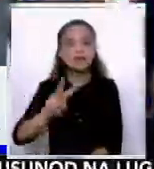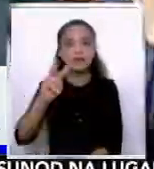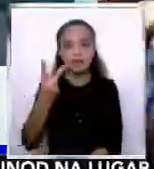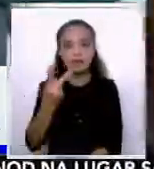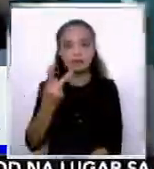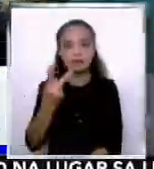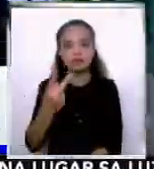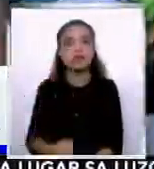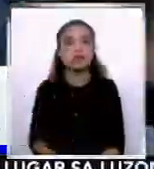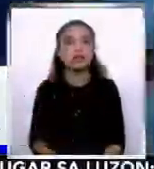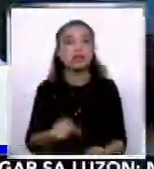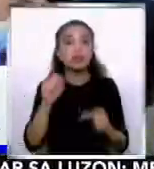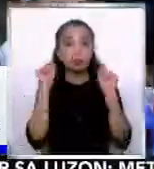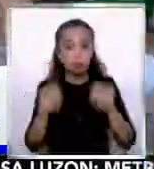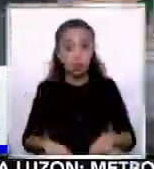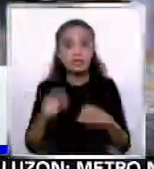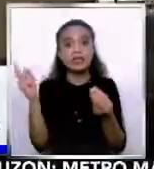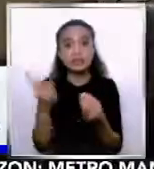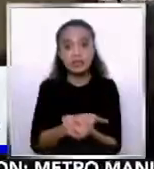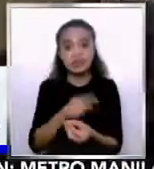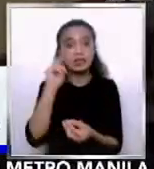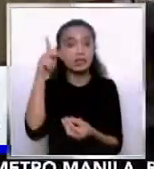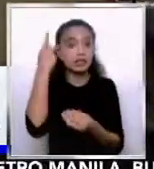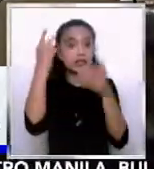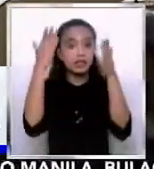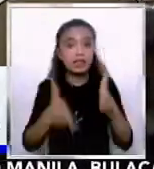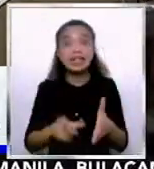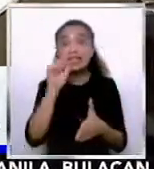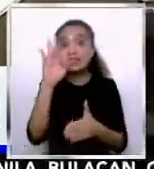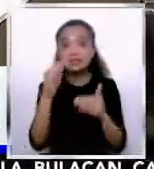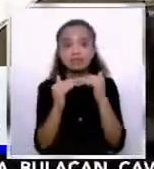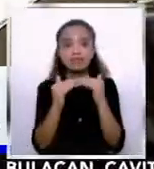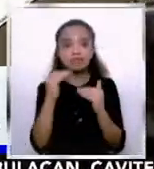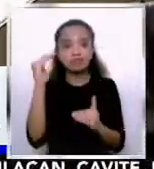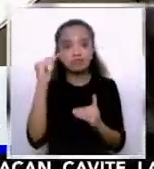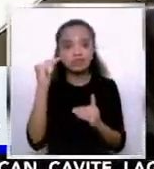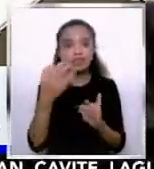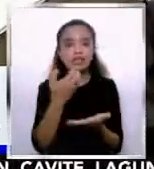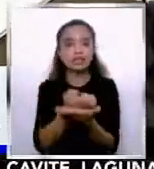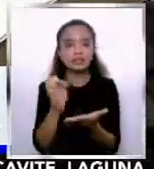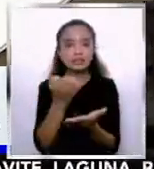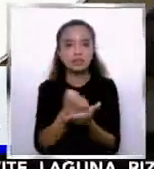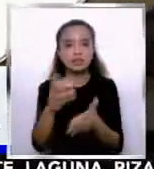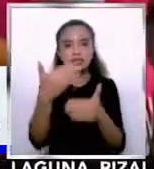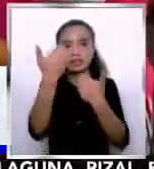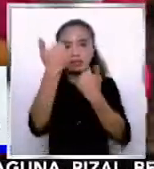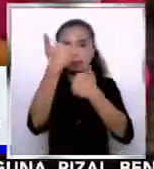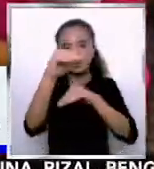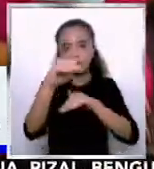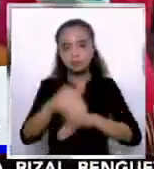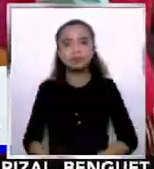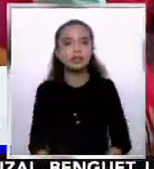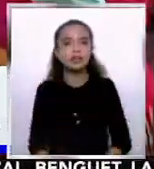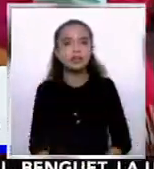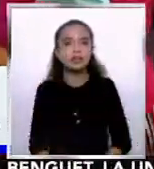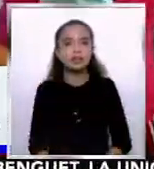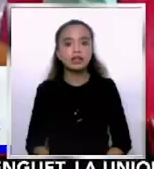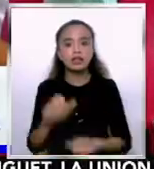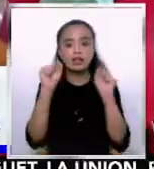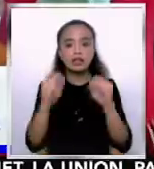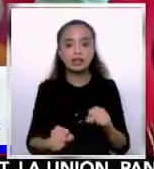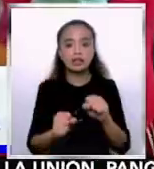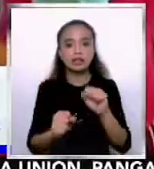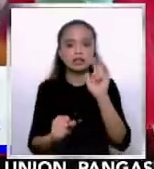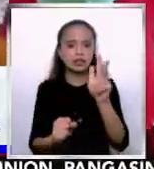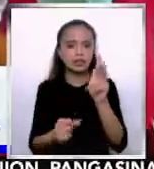ring i-disqualify ang isang kandidato kapag lumagpas sa spending limit. 10 pesos kada registered voter ang maaring gastusin ng mga